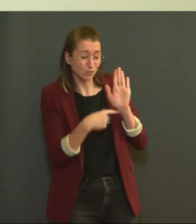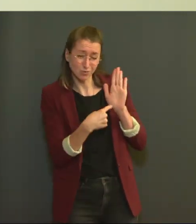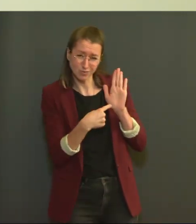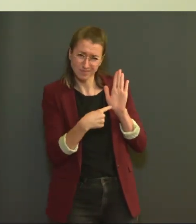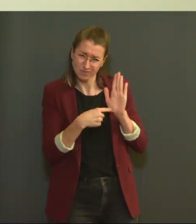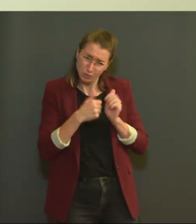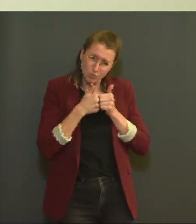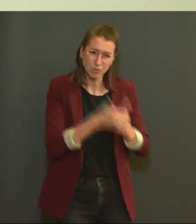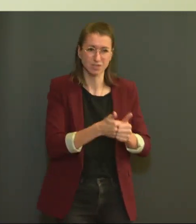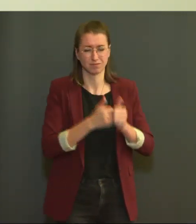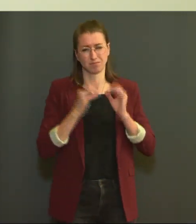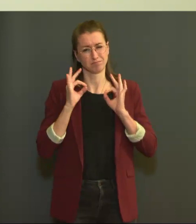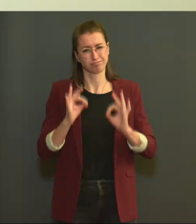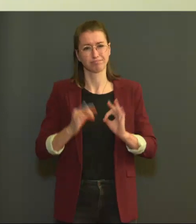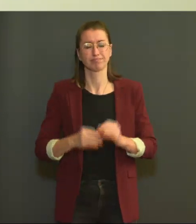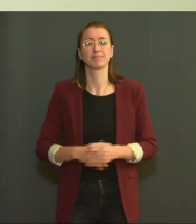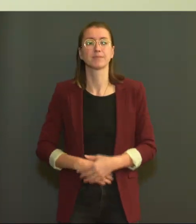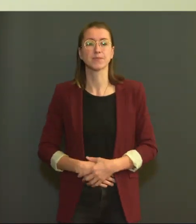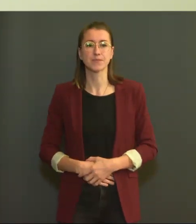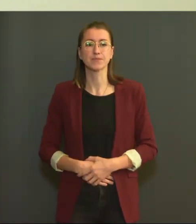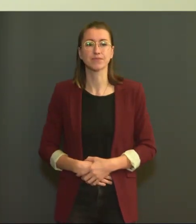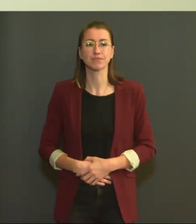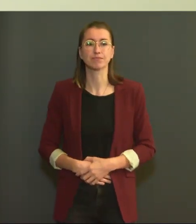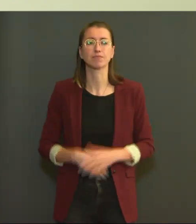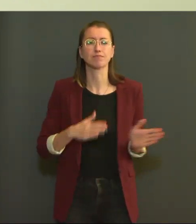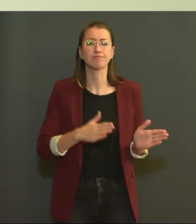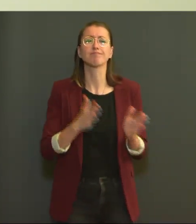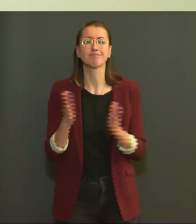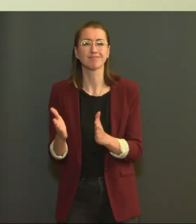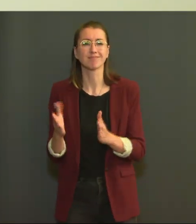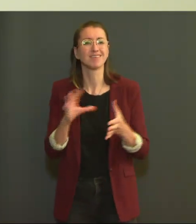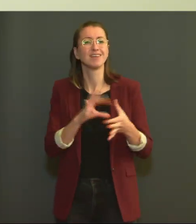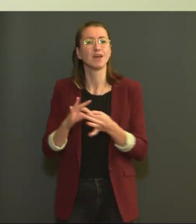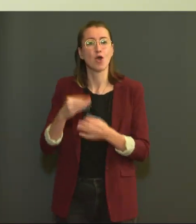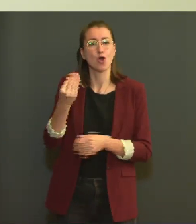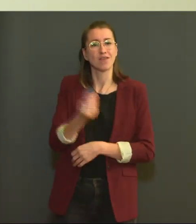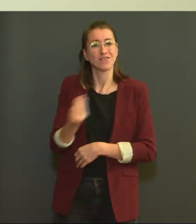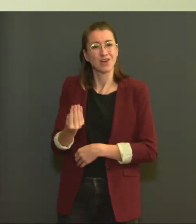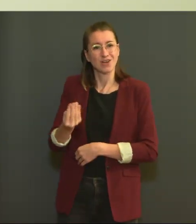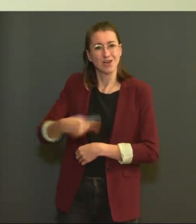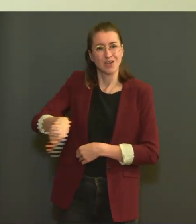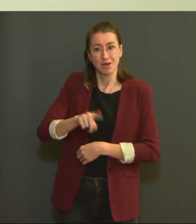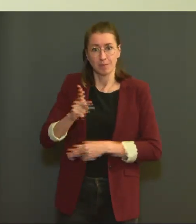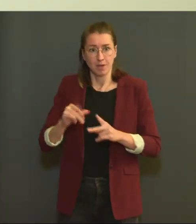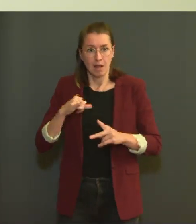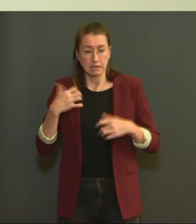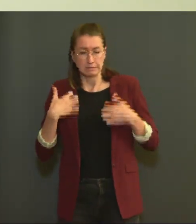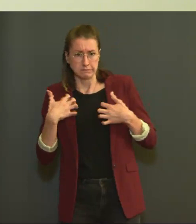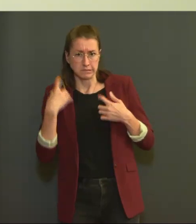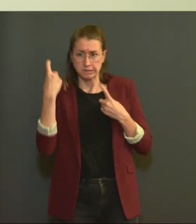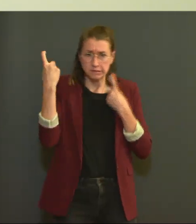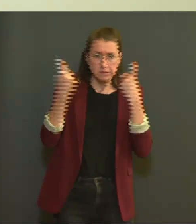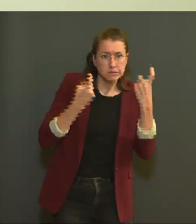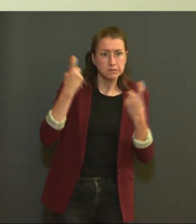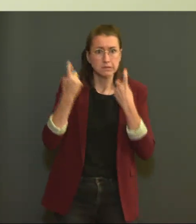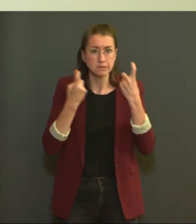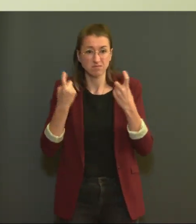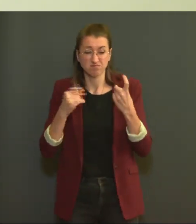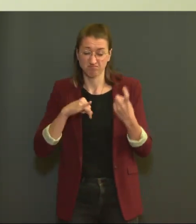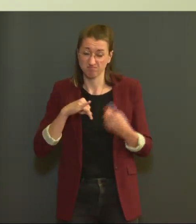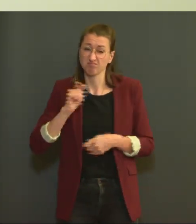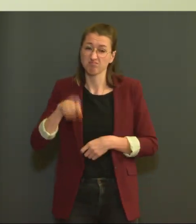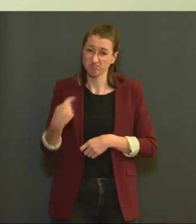Nos enfants ont aussi certainement beaucoup de questions sur la situation. Depuis des mois, ils sont confrontés directement ou indirectement